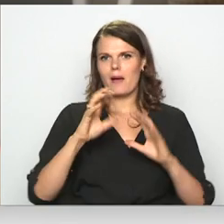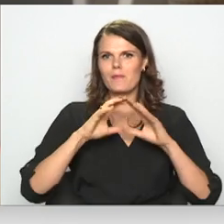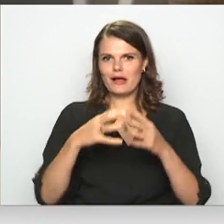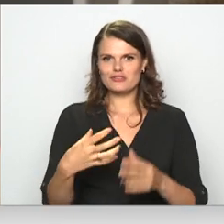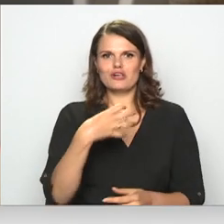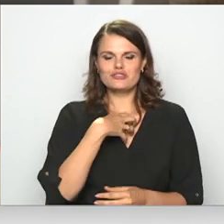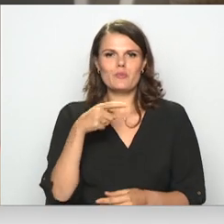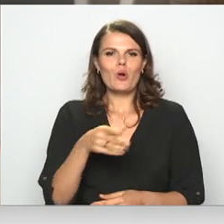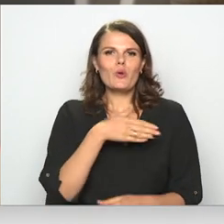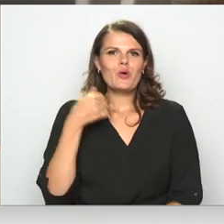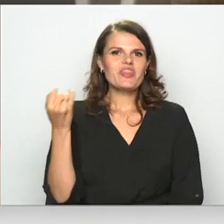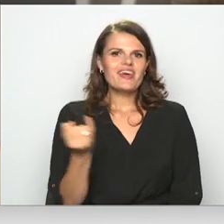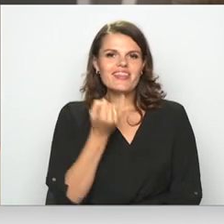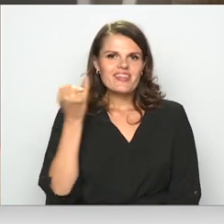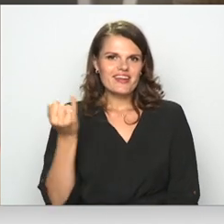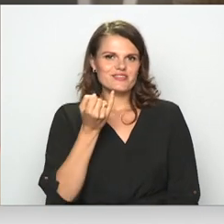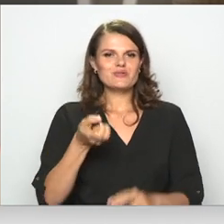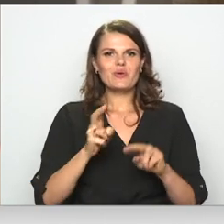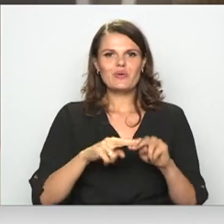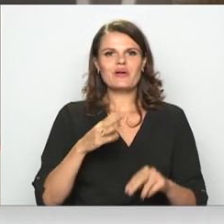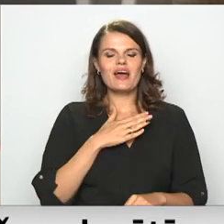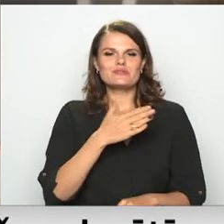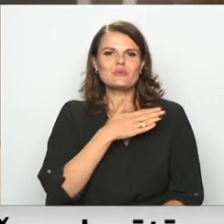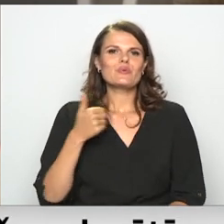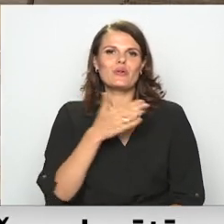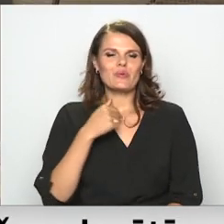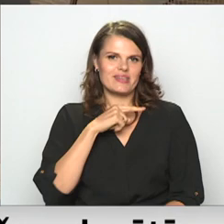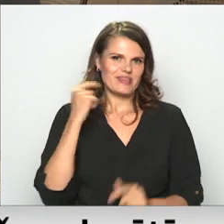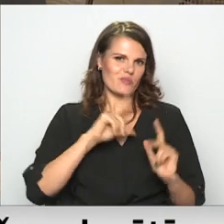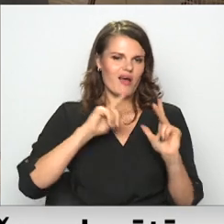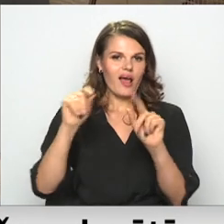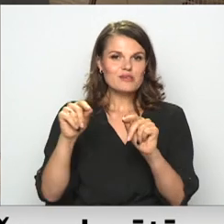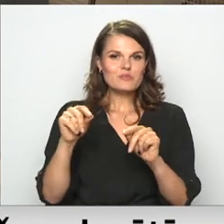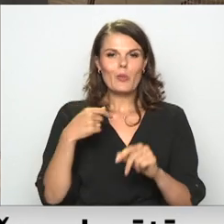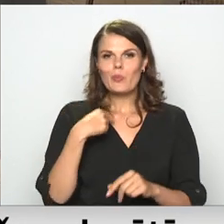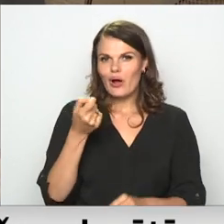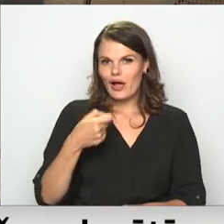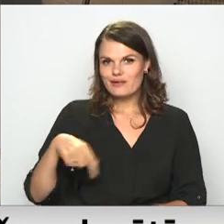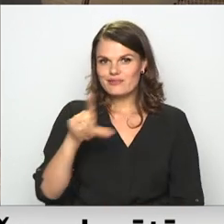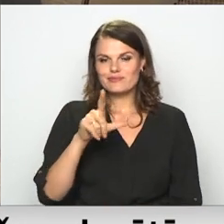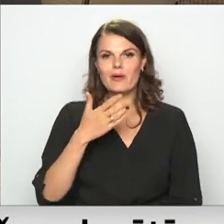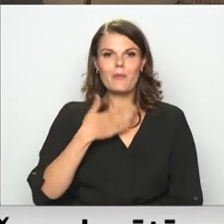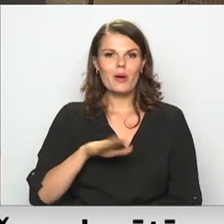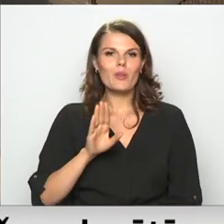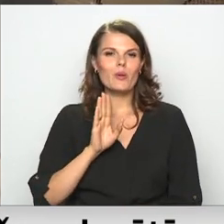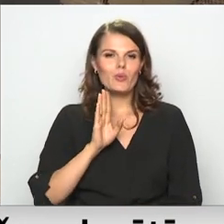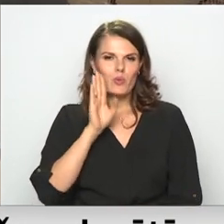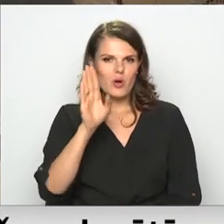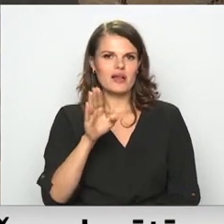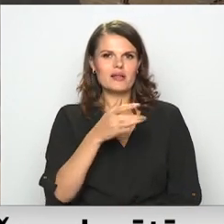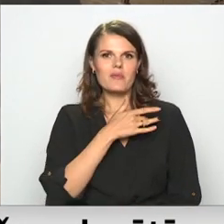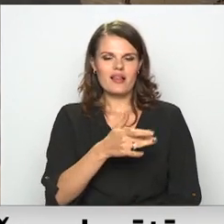ļoti interesanti un es ļoti gribu aizbraukt. Man visvairāk patīk no rīkiem, man liekas,